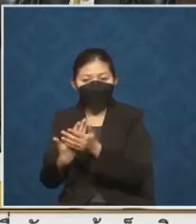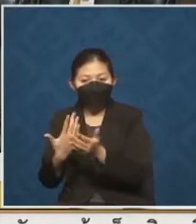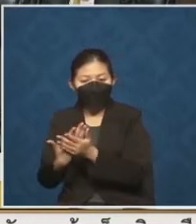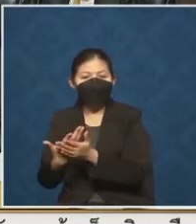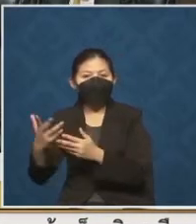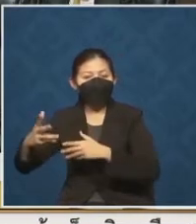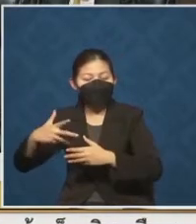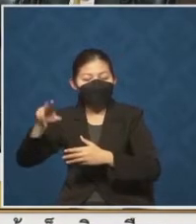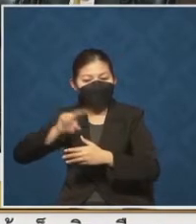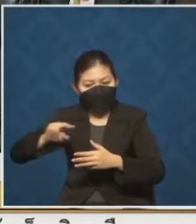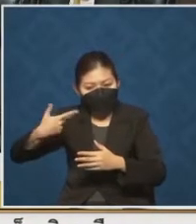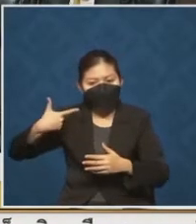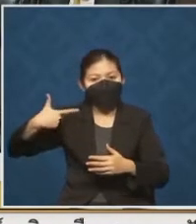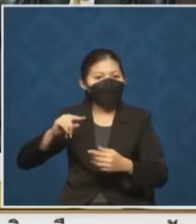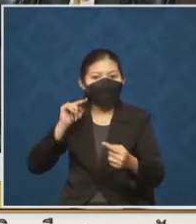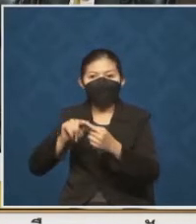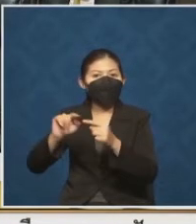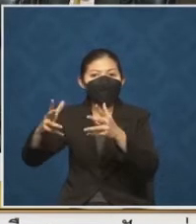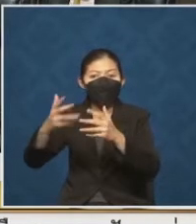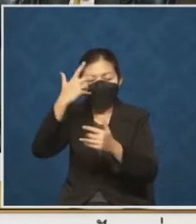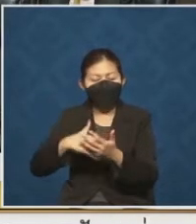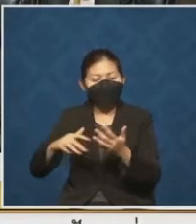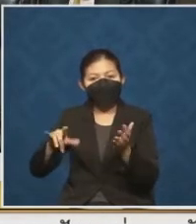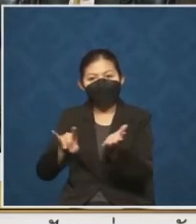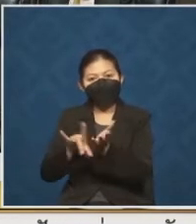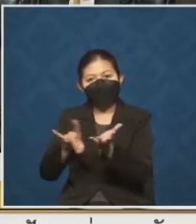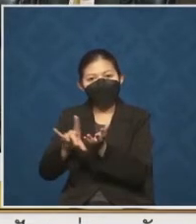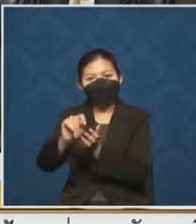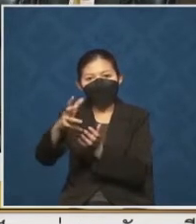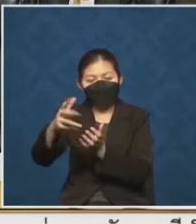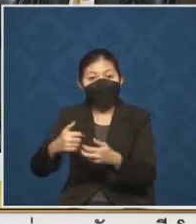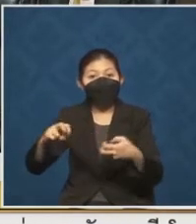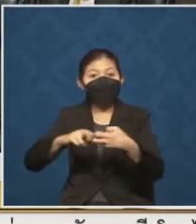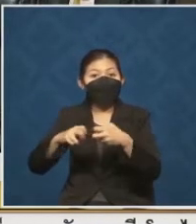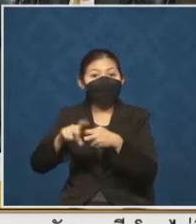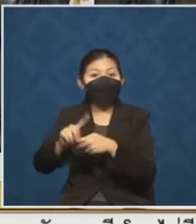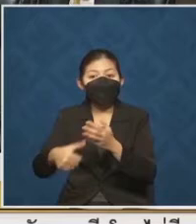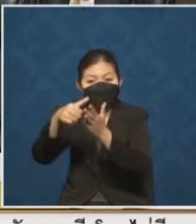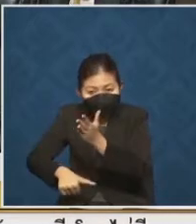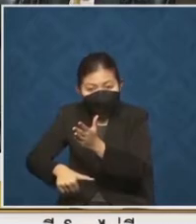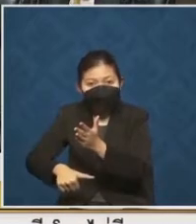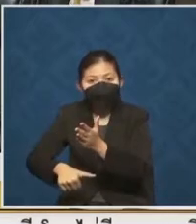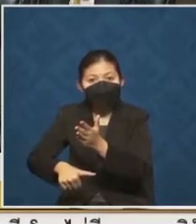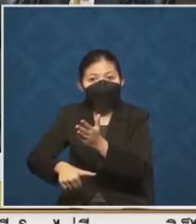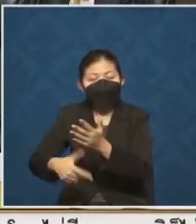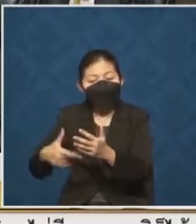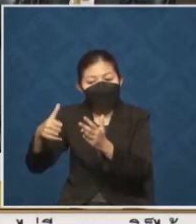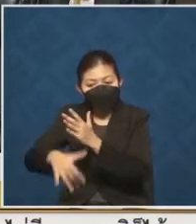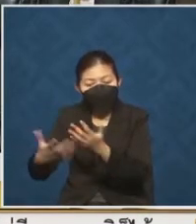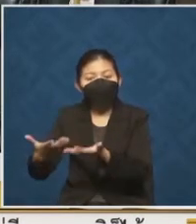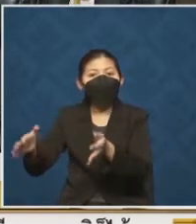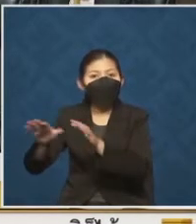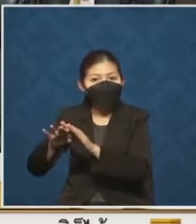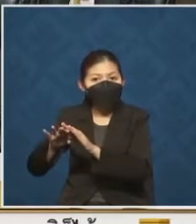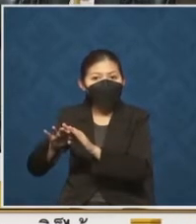คะน้ำฟรีที่มาจากคอชท์ถ้าผิดพลาดโดยเฉพาะเรื่องของการกู้